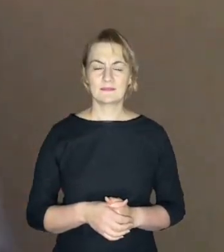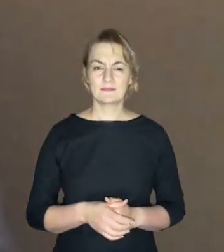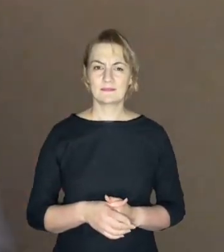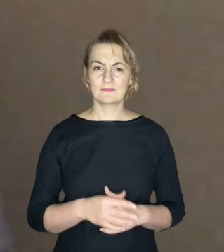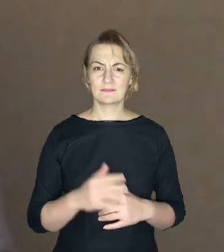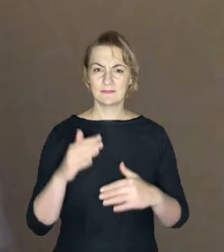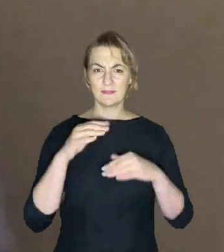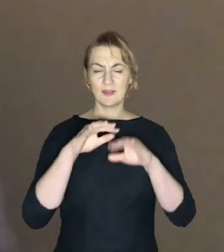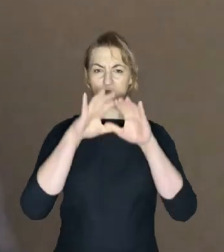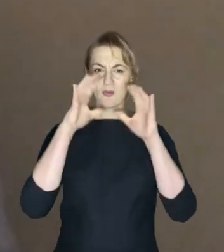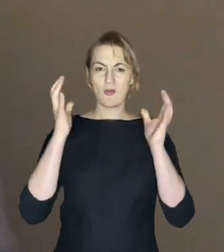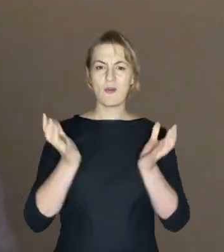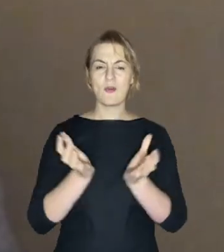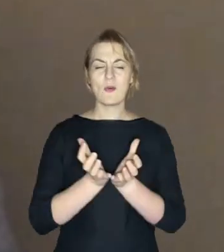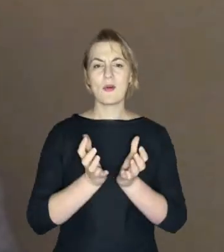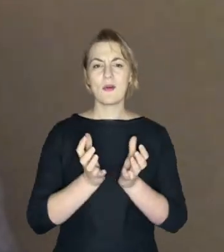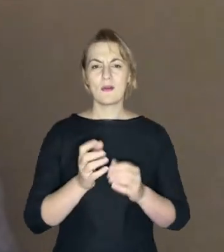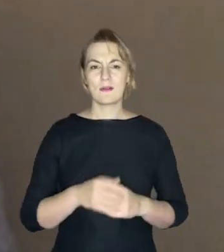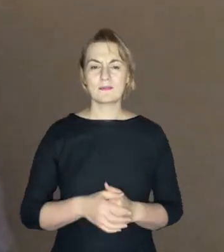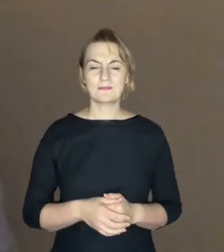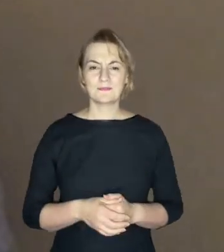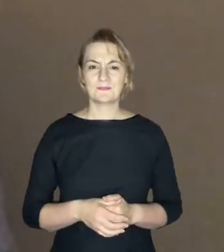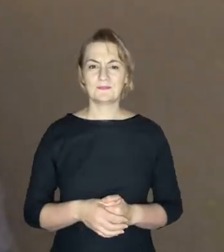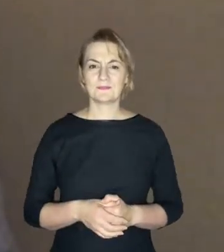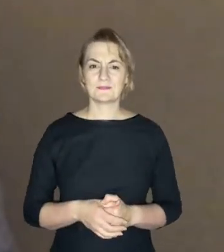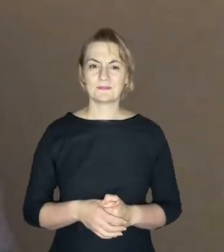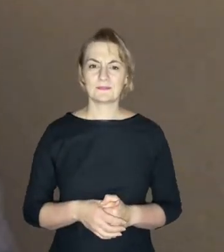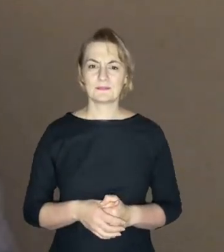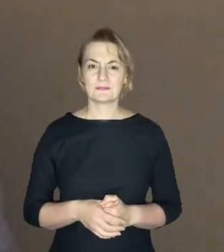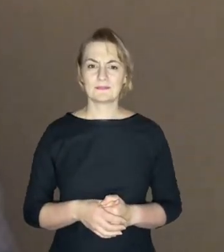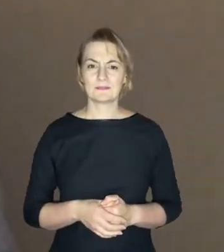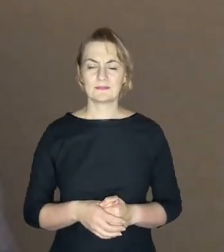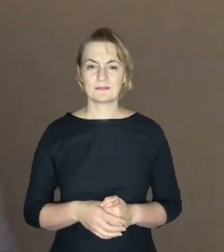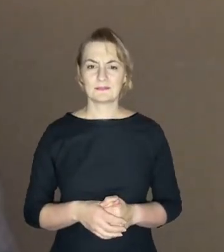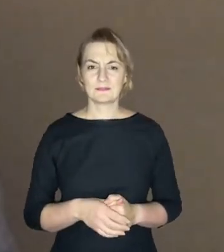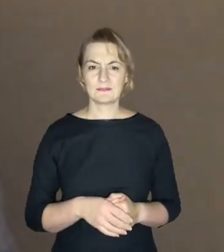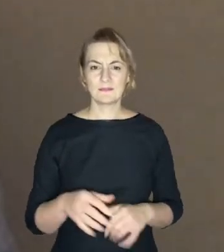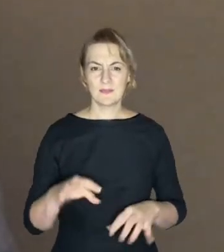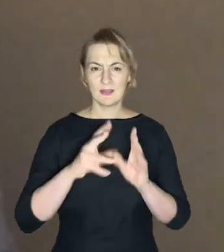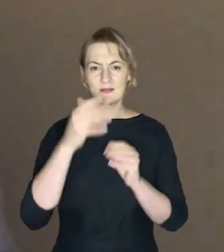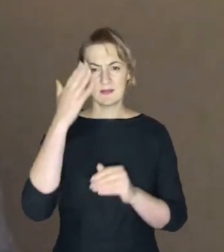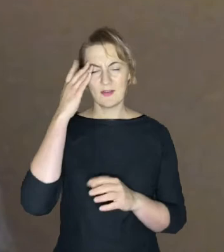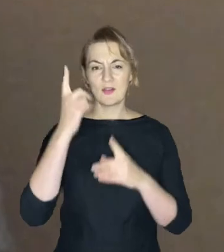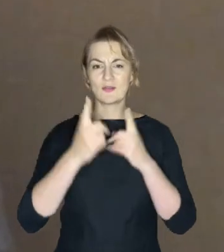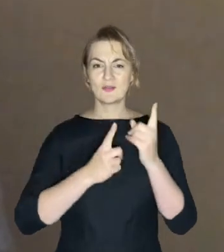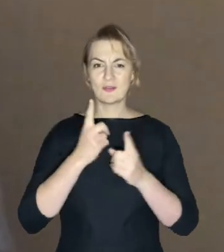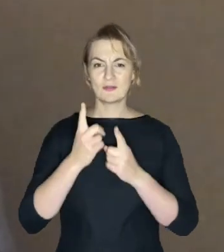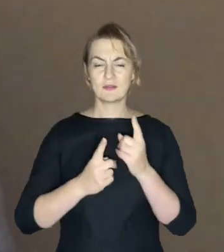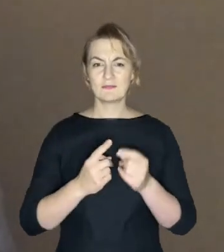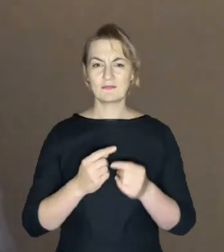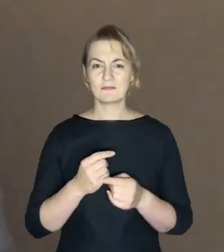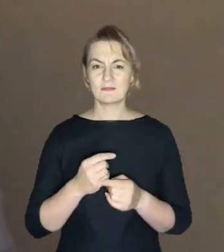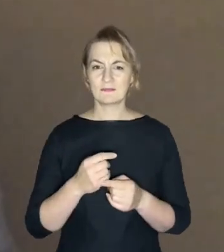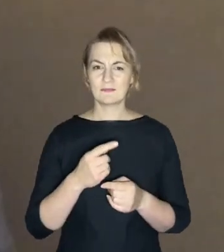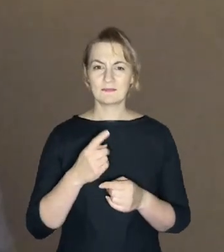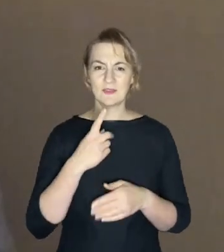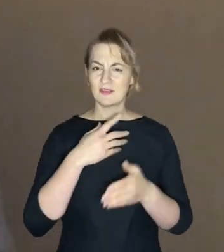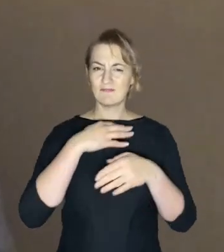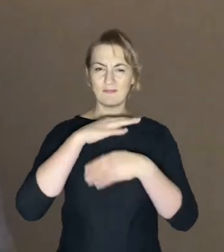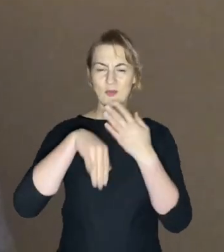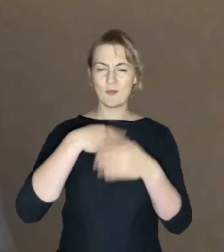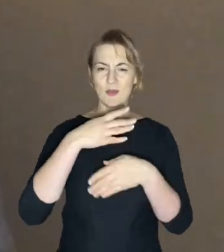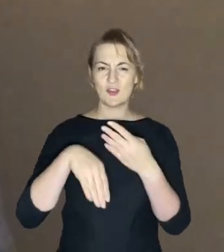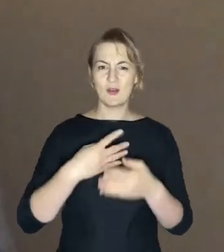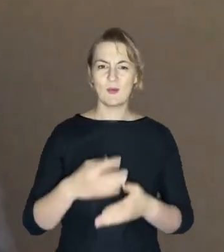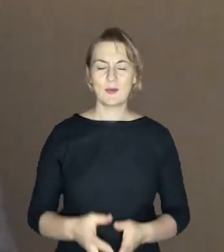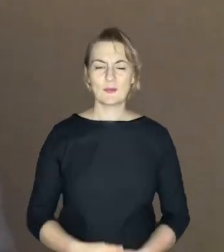harmonijne koło, chyba nie muszę go opisywać, pewnie wszyscy wiedzą, o czym mówię, no ono się zwichrowało